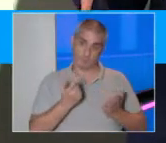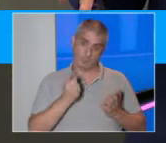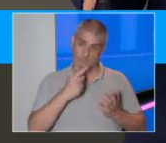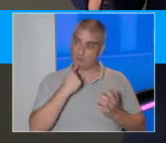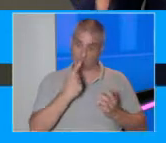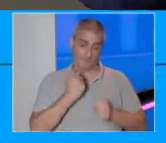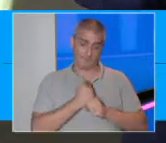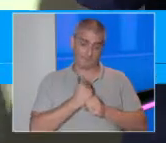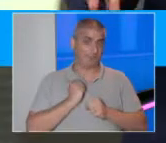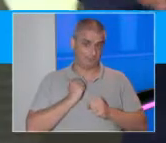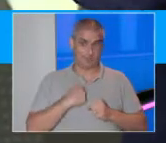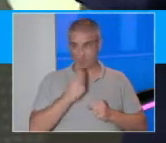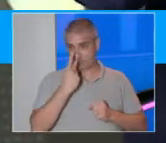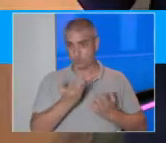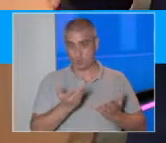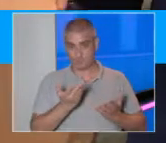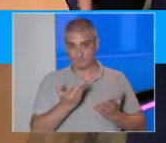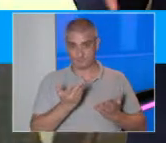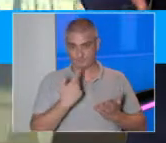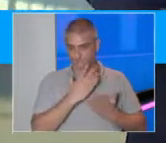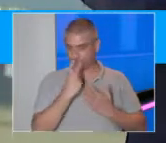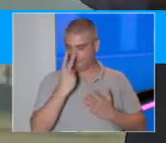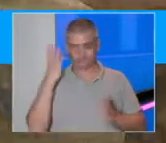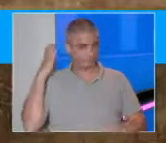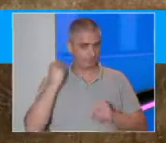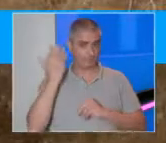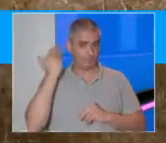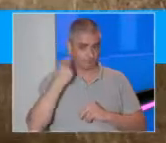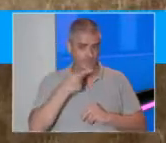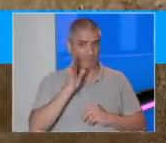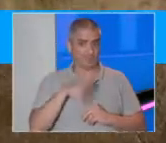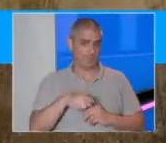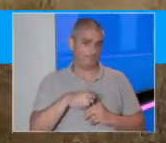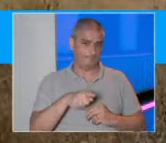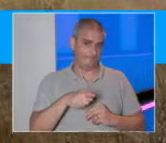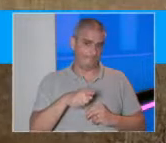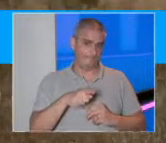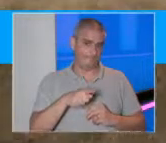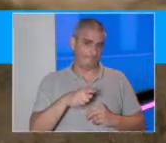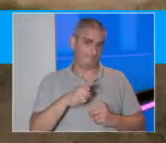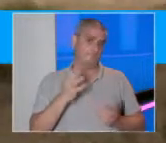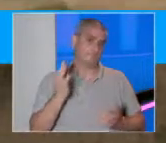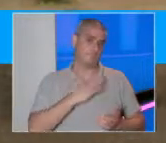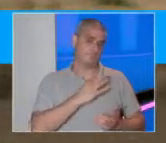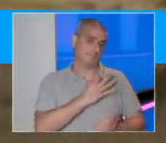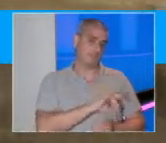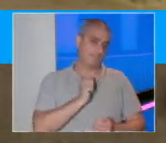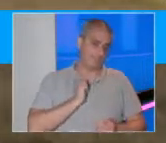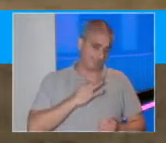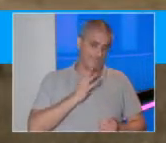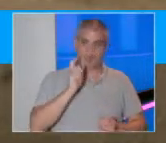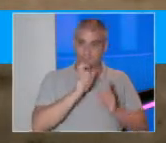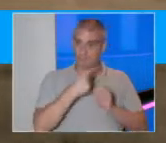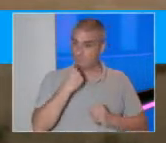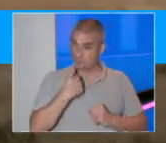צריך לומר שמבצע צבאי, אנחנו רואים אותו, ראינו כאלו בעבר, גם עולים בדם חיילינו וגם אזרחים. אתה